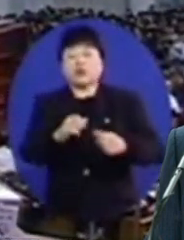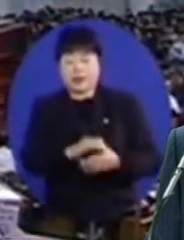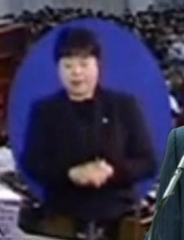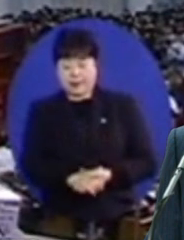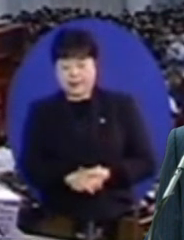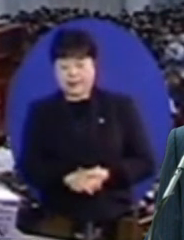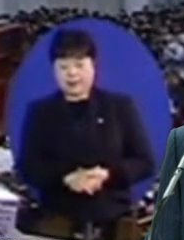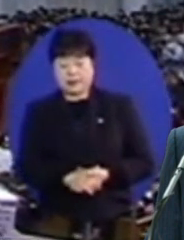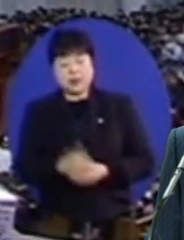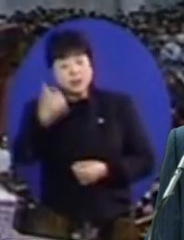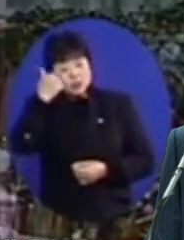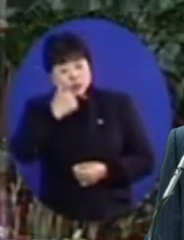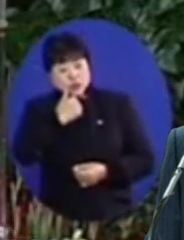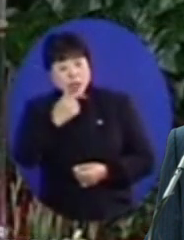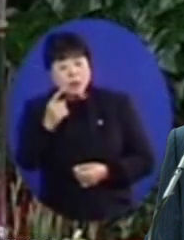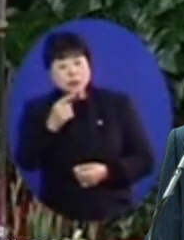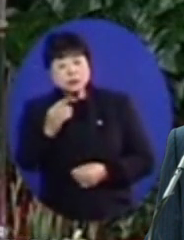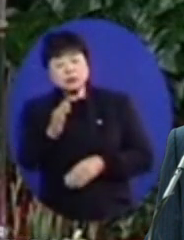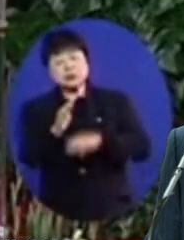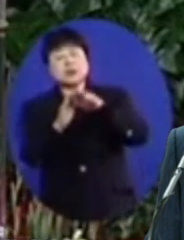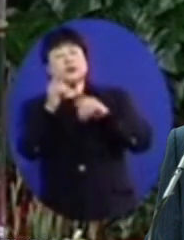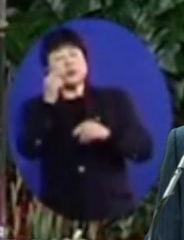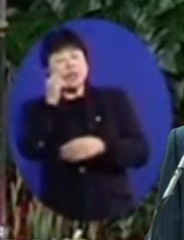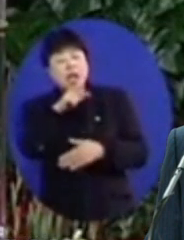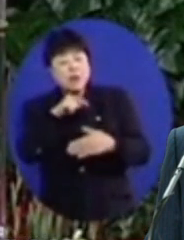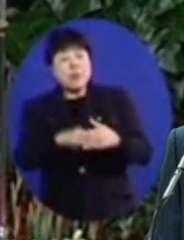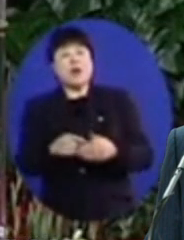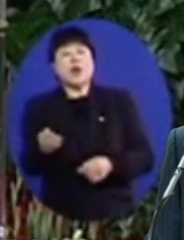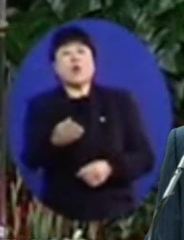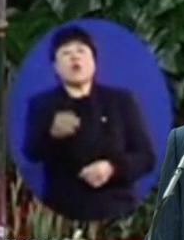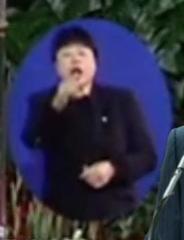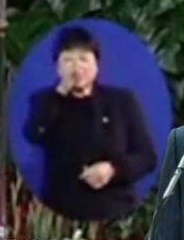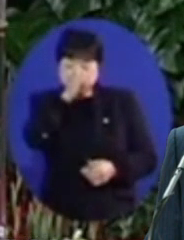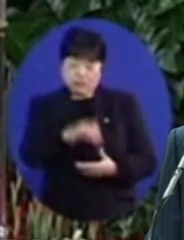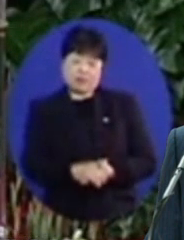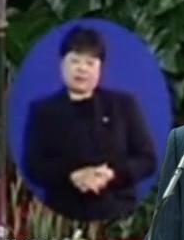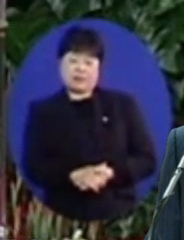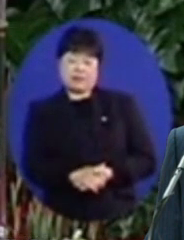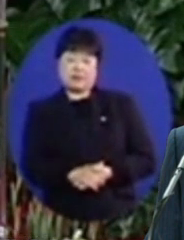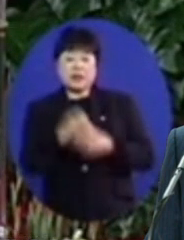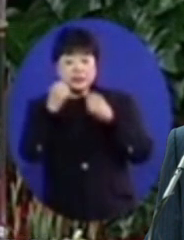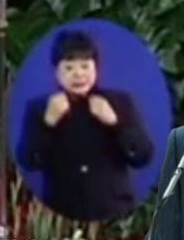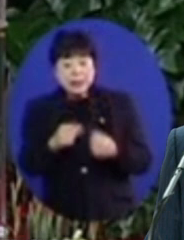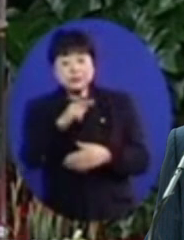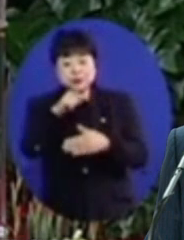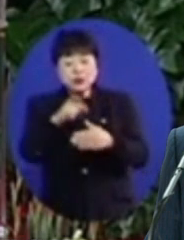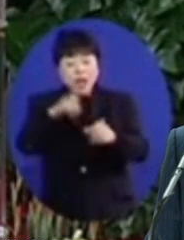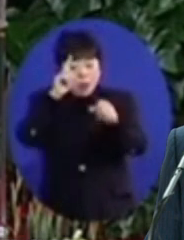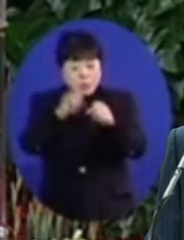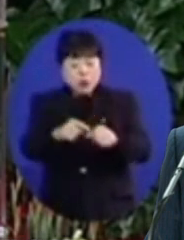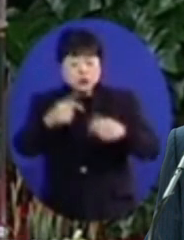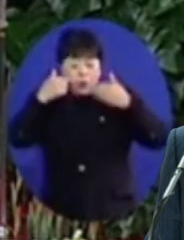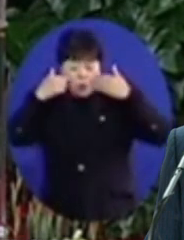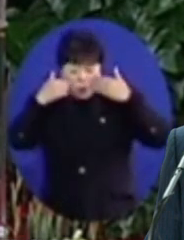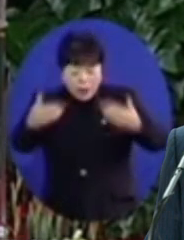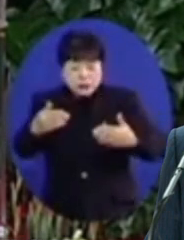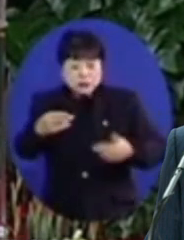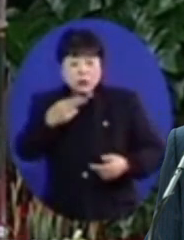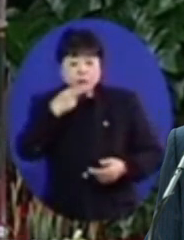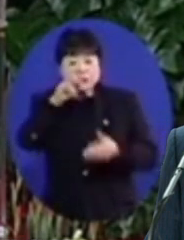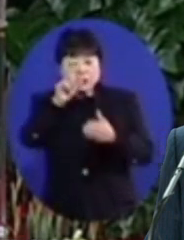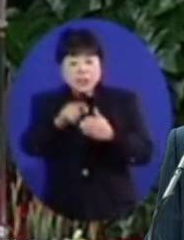우리는 누구나 그 무엇으로 채울 수 없는 마음의 공간을 가지고 있습니다 우리의 삶에 목적이 뚜렷이 없을